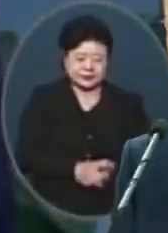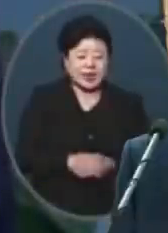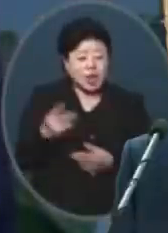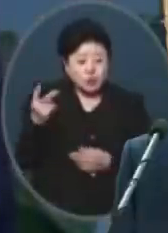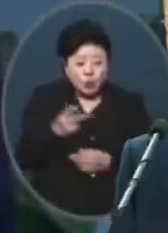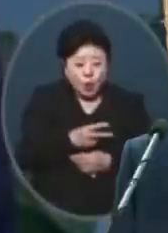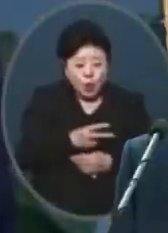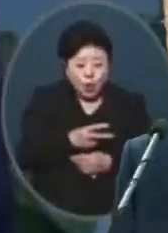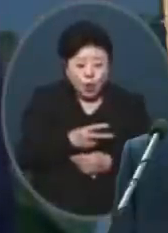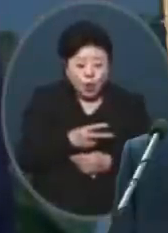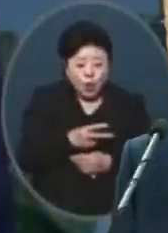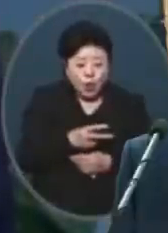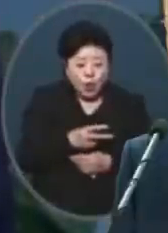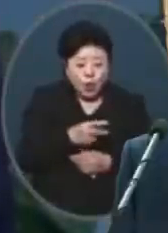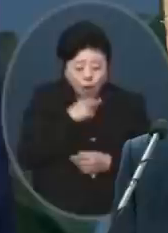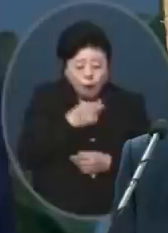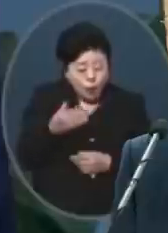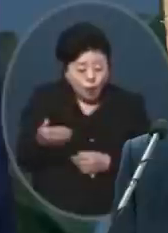또 보여요